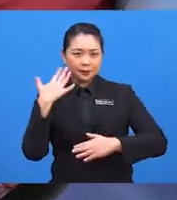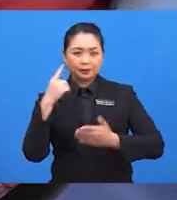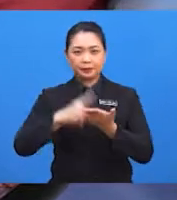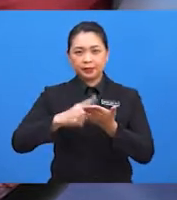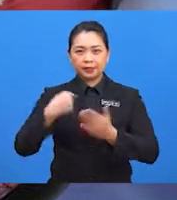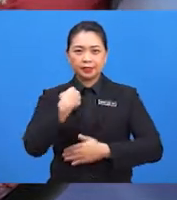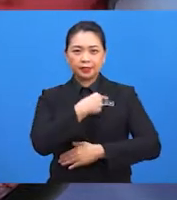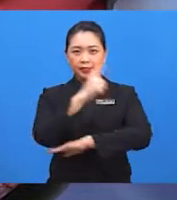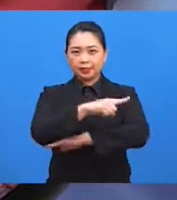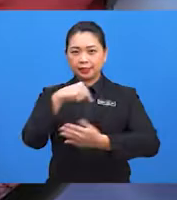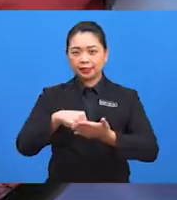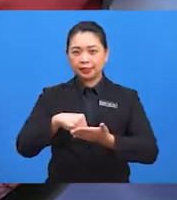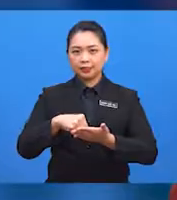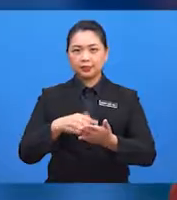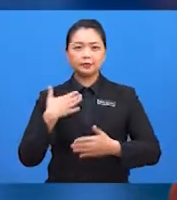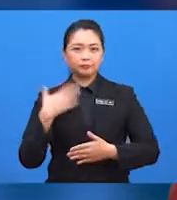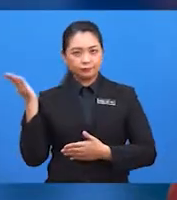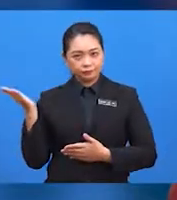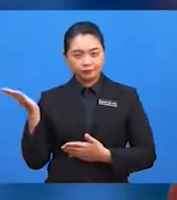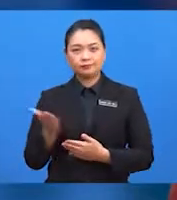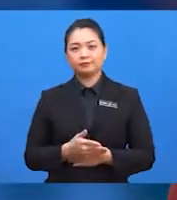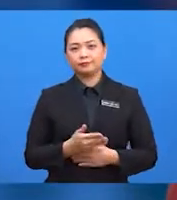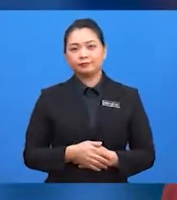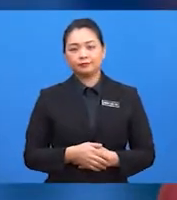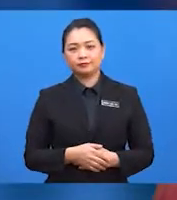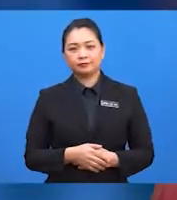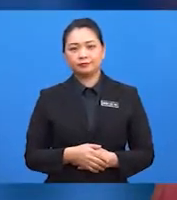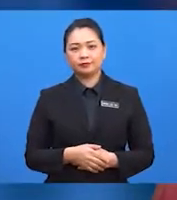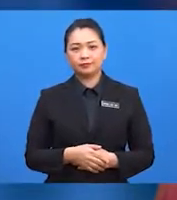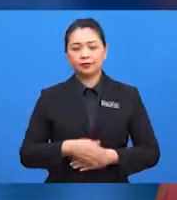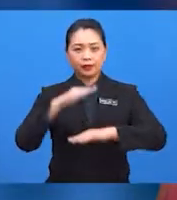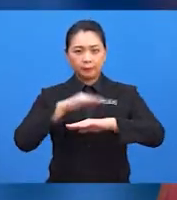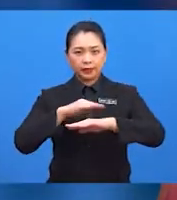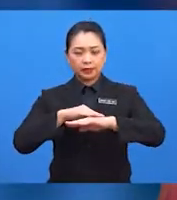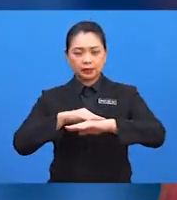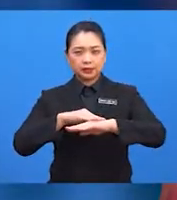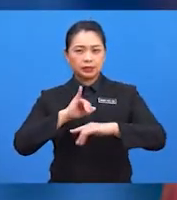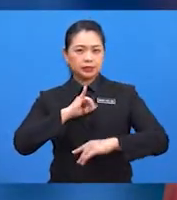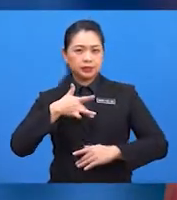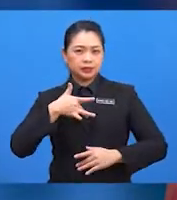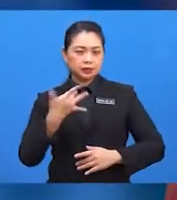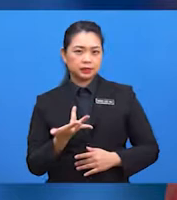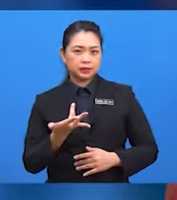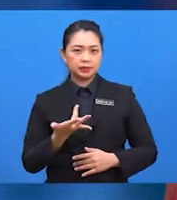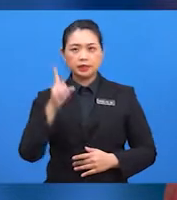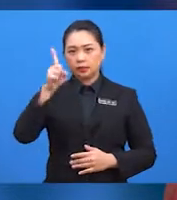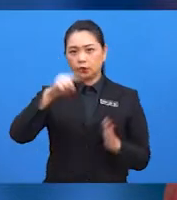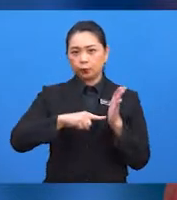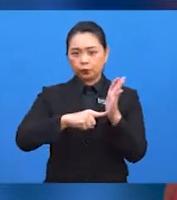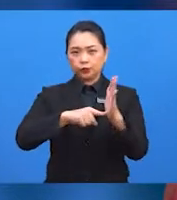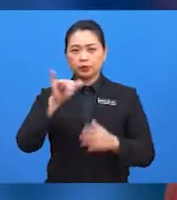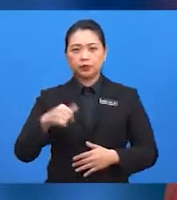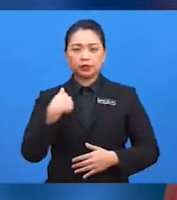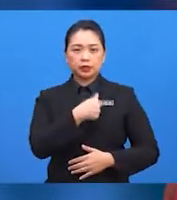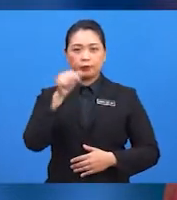pada hari ini. Ya, silakan Cik Isa. Terima kasih Cik Azhar. Pada pendapat saya, satu lagi petunjuk yang boleh kita